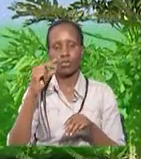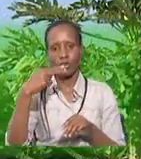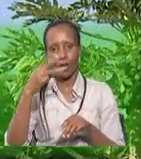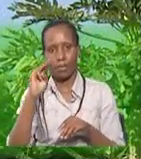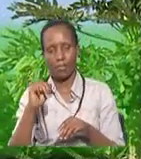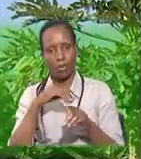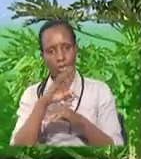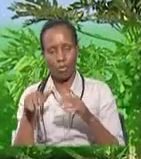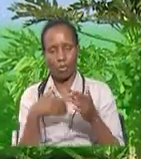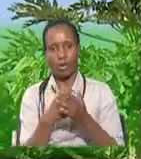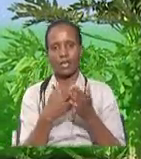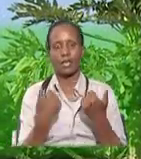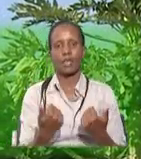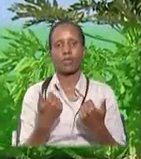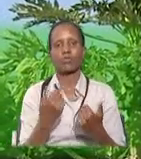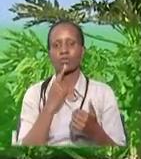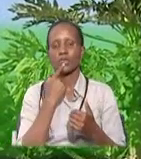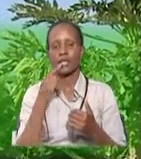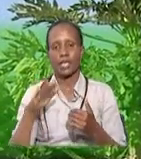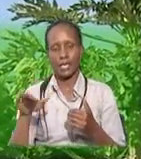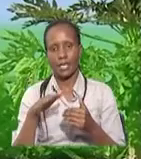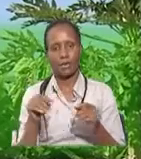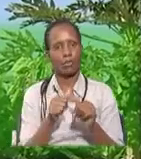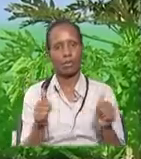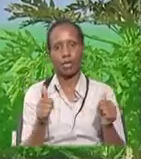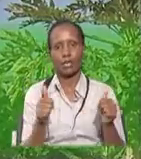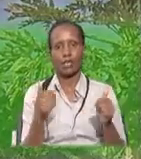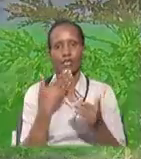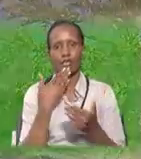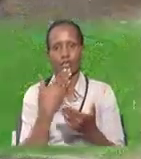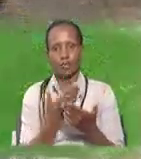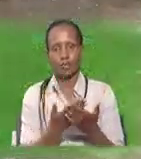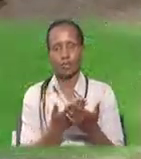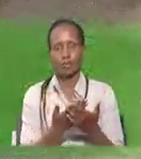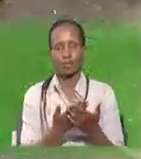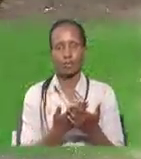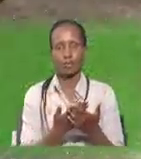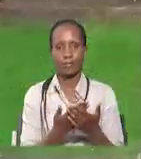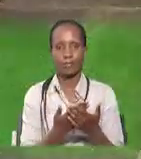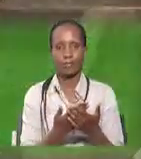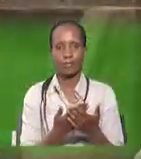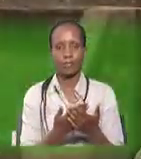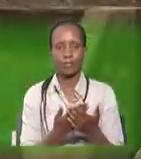aina ya mimea, tukaona yote inastawi katika hili area. Tunashukuru.